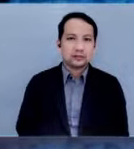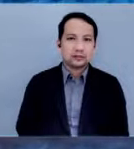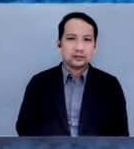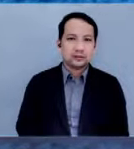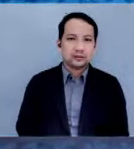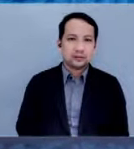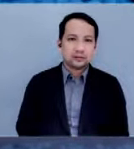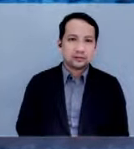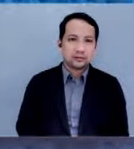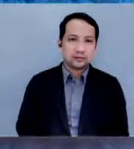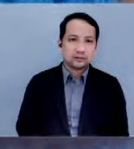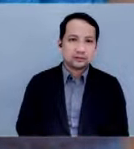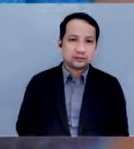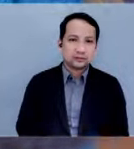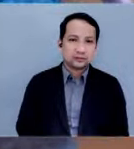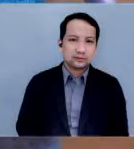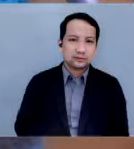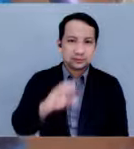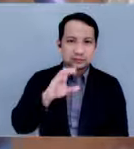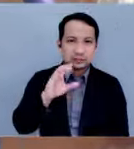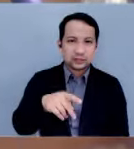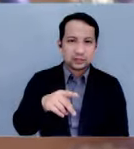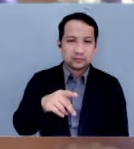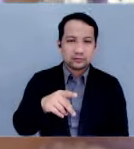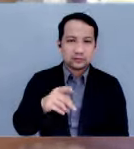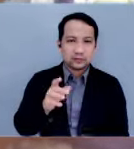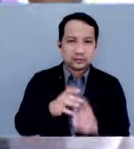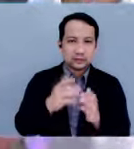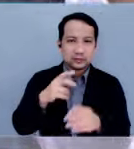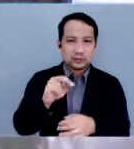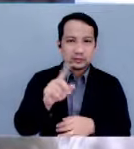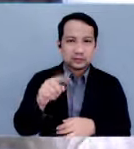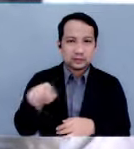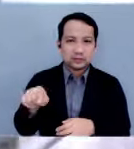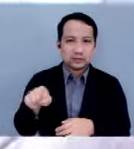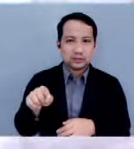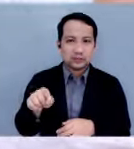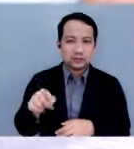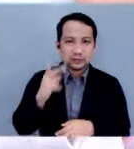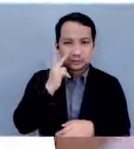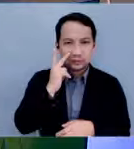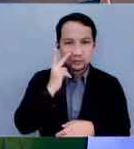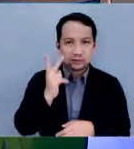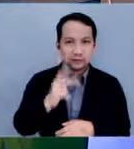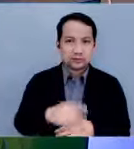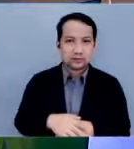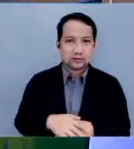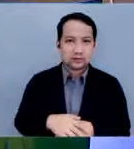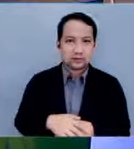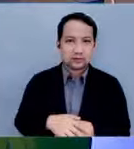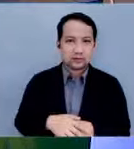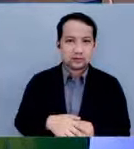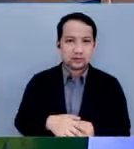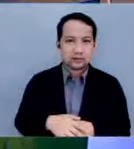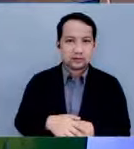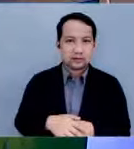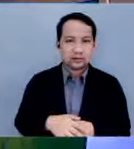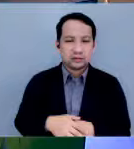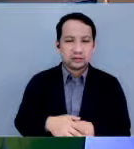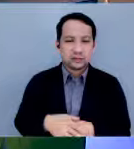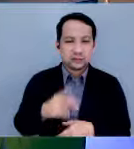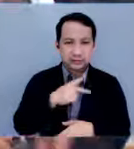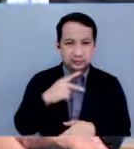Kailangan niya ng kasama ko ngayon. Para sa mga Gen Z. Kailangan niya ng kasama ko. Para kasi sa mga Gen Z. Tapos